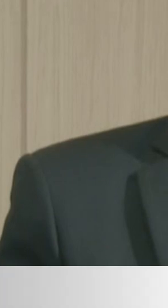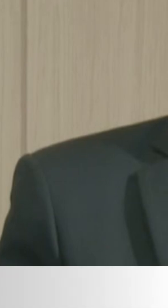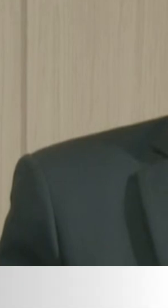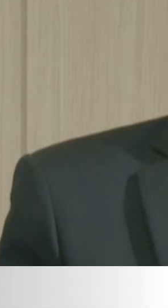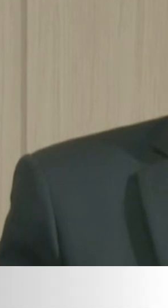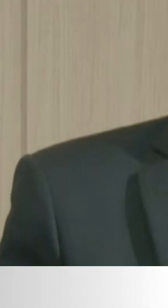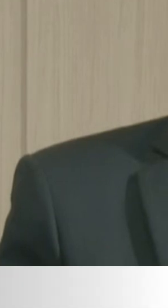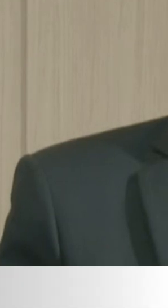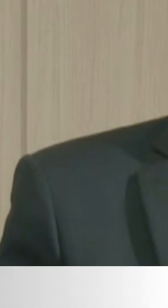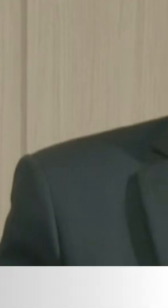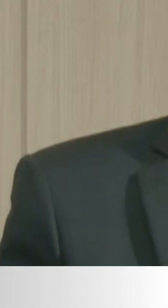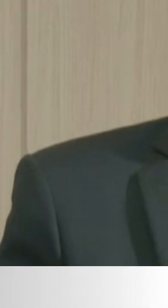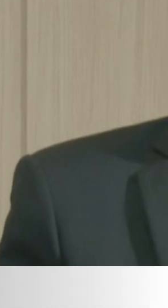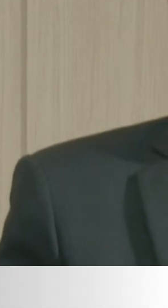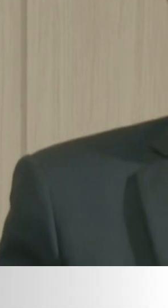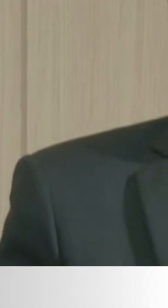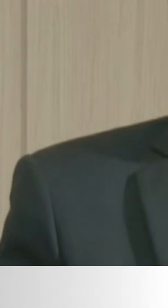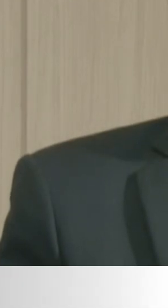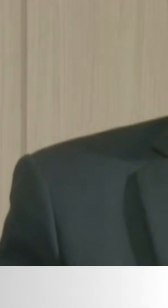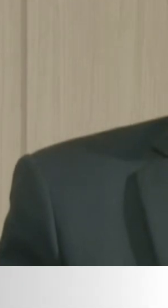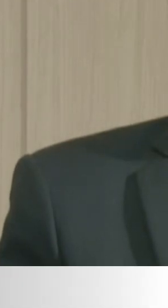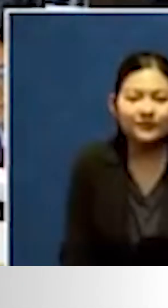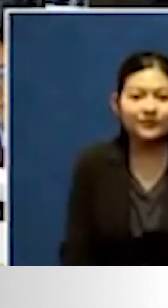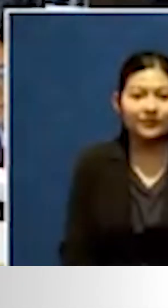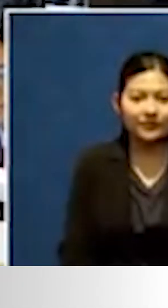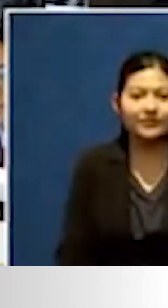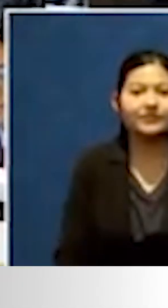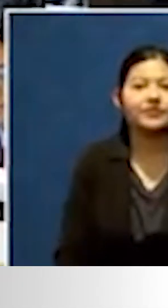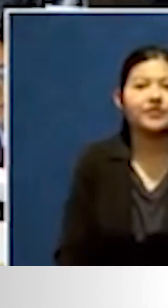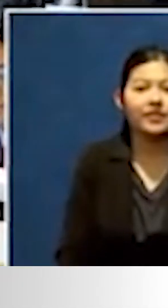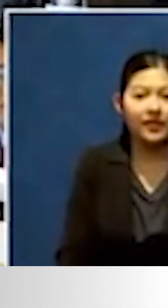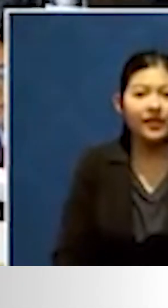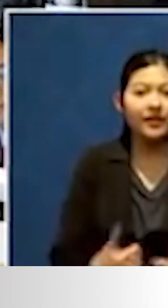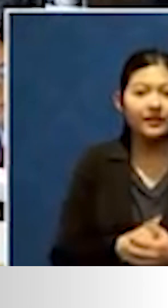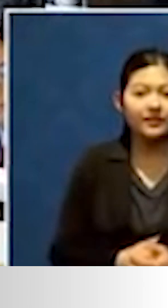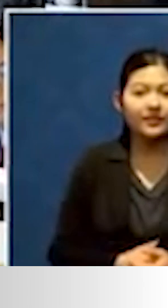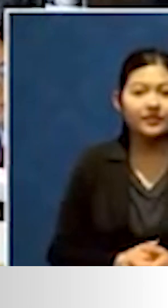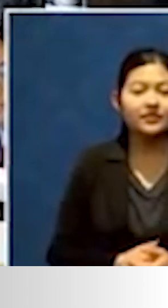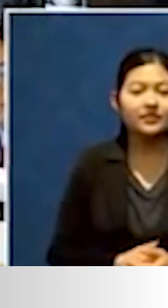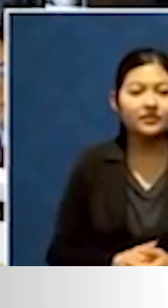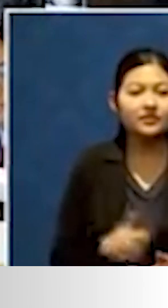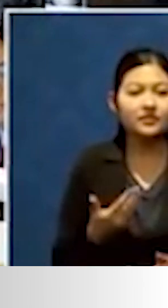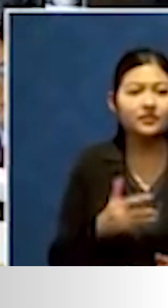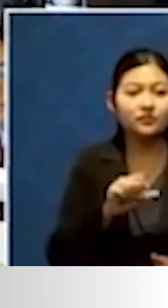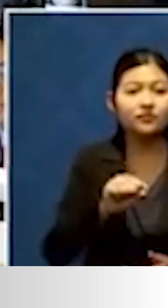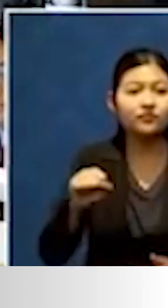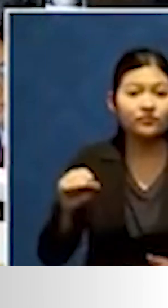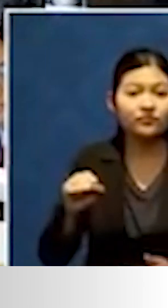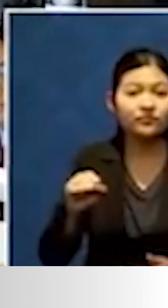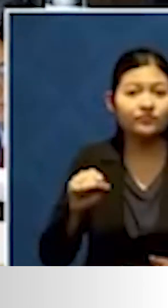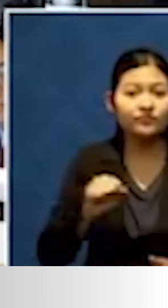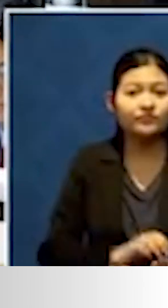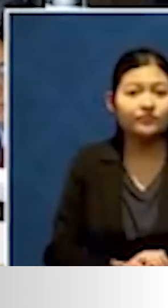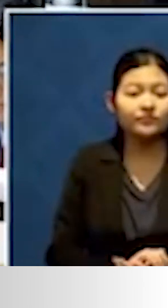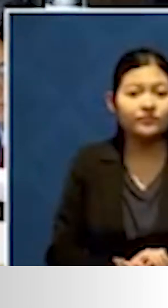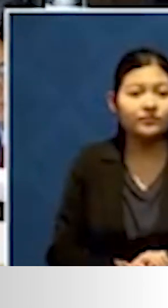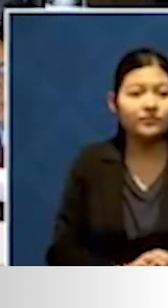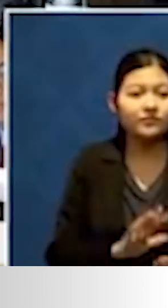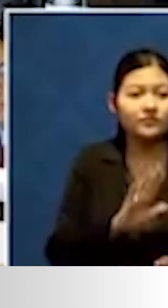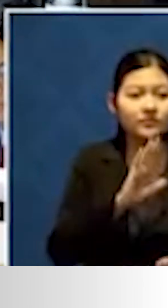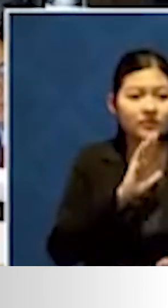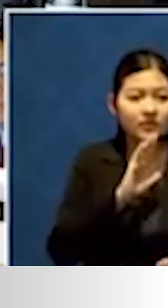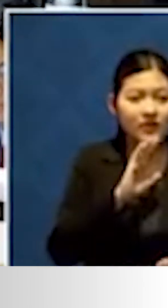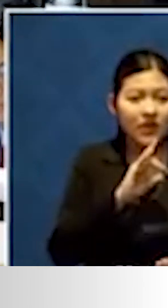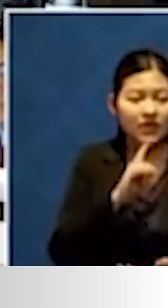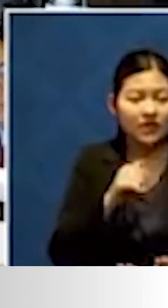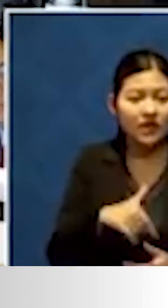เลขาธิการกกต.นายแสวงบุญมีบอกถึงกรณีที่นายชยามพวานมั่นเพียรจิตส.ส.กรุงเทพมหานครพรรคก้าวไกลระบุพร้อมให้กก